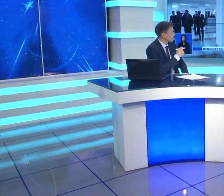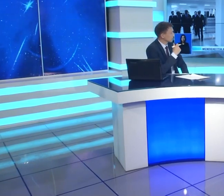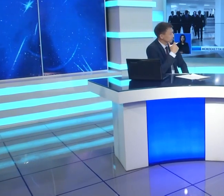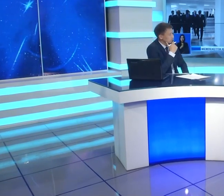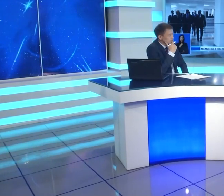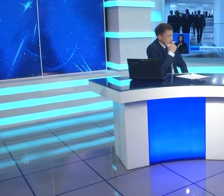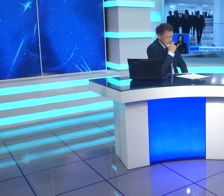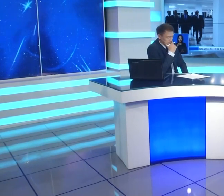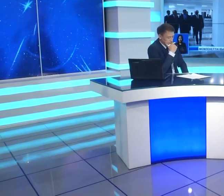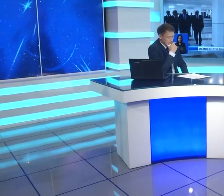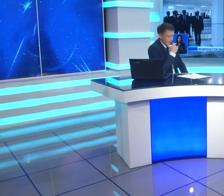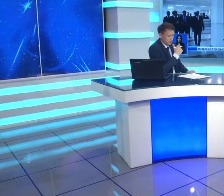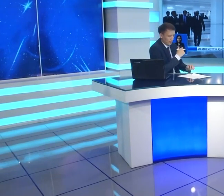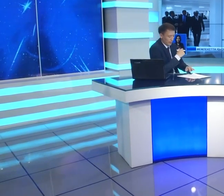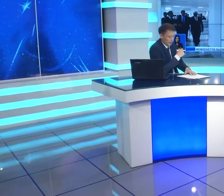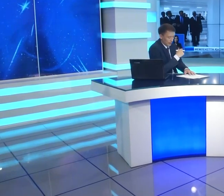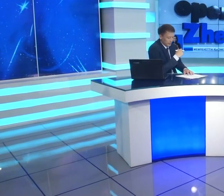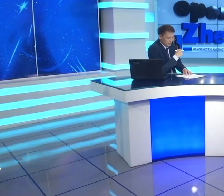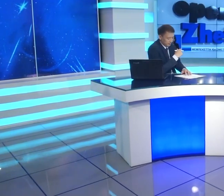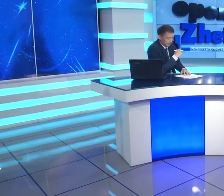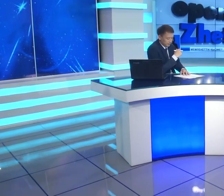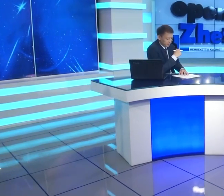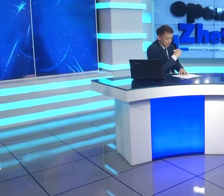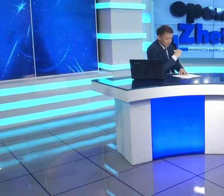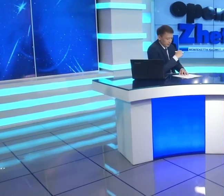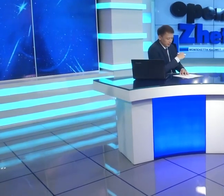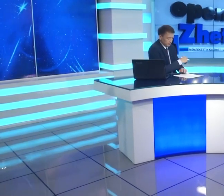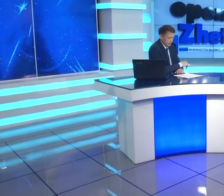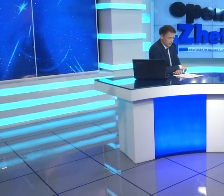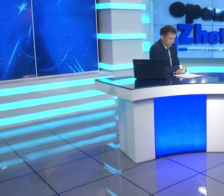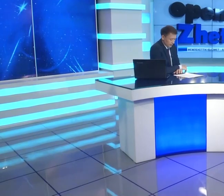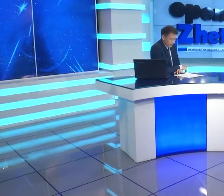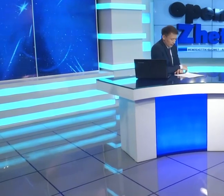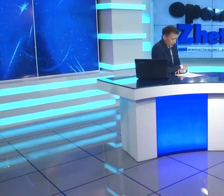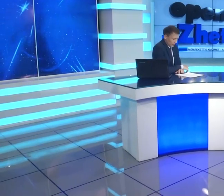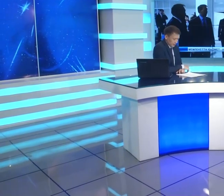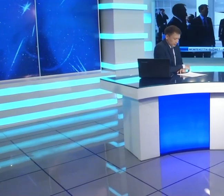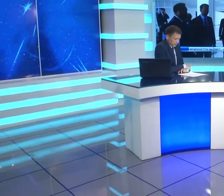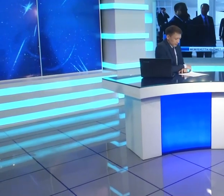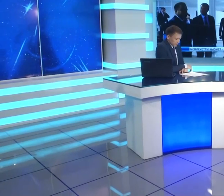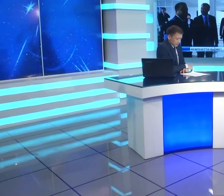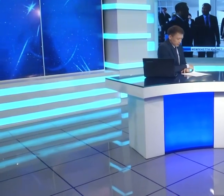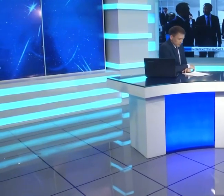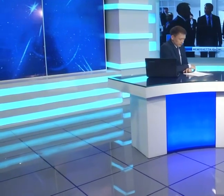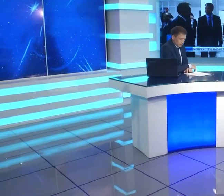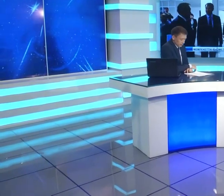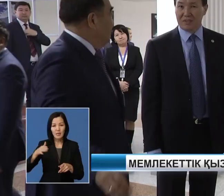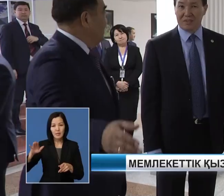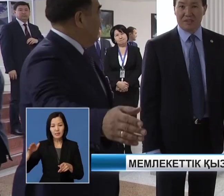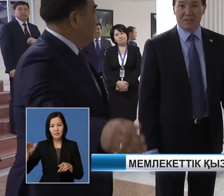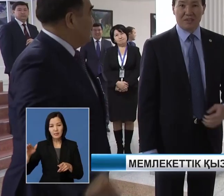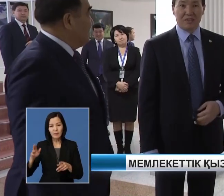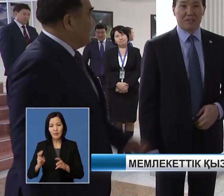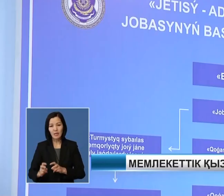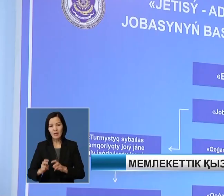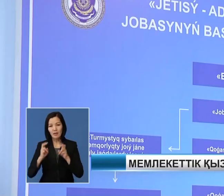Талдықорғанда жаңа кеңсе ашылды. Жетісу адалдық алаңы деп аталады. Алматы облысы әкімдігінің бірінші қабатында дәл жоғары қабаттарға көтерілер